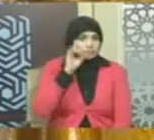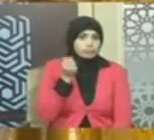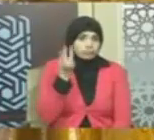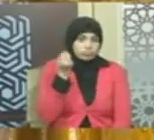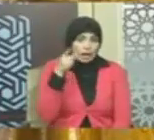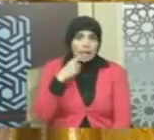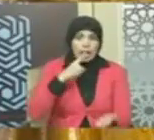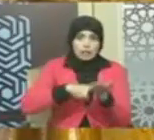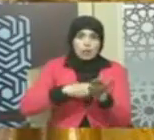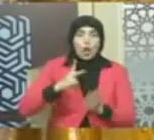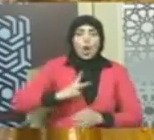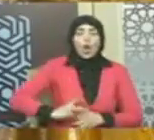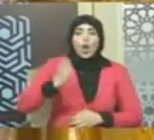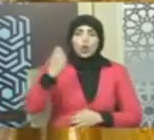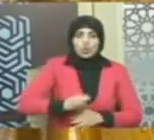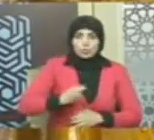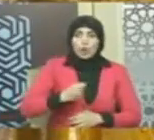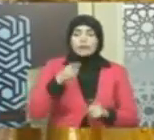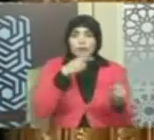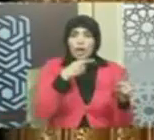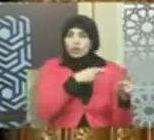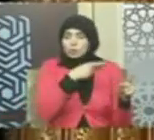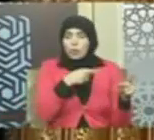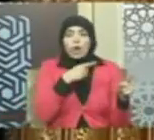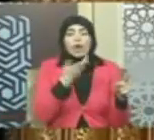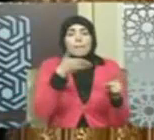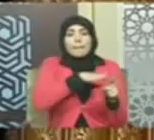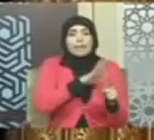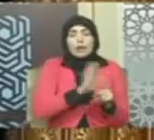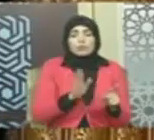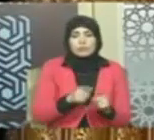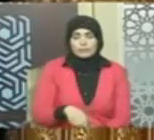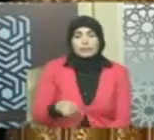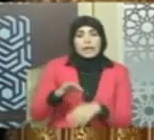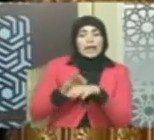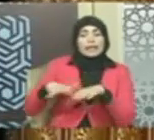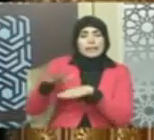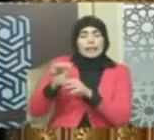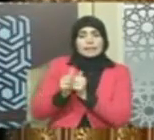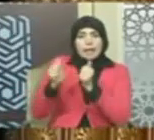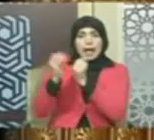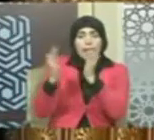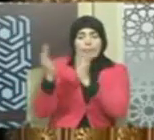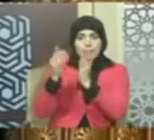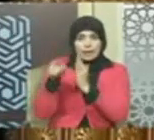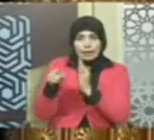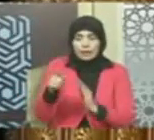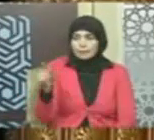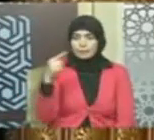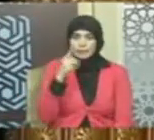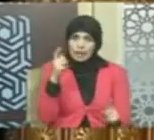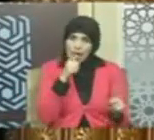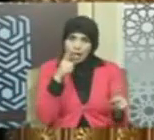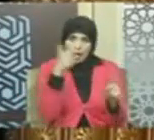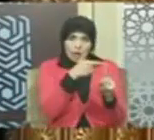وكان أهل مكة قالوا لسيدنا عثمان: يا عثمان، لن يدخل محمد